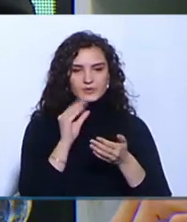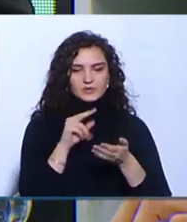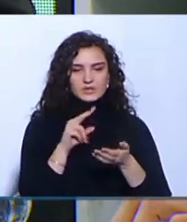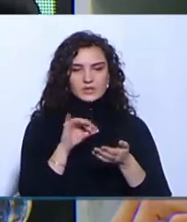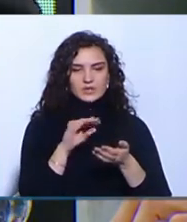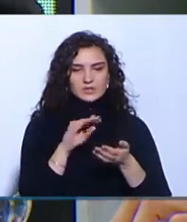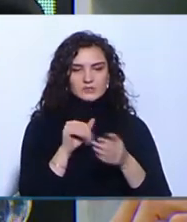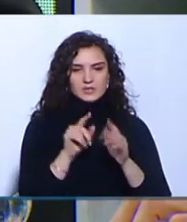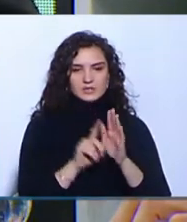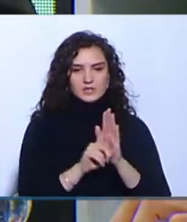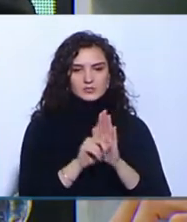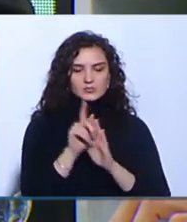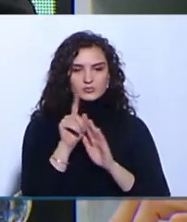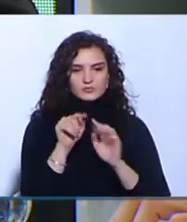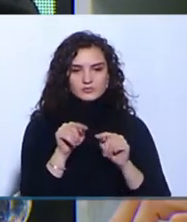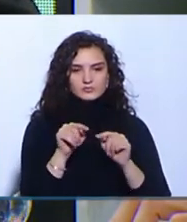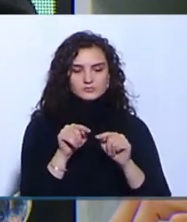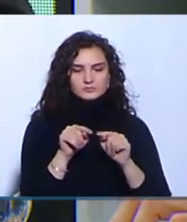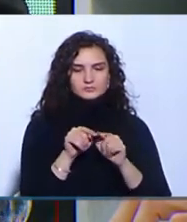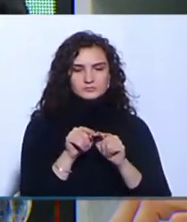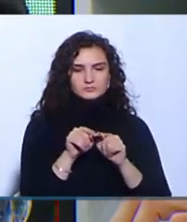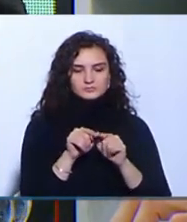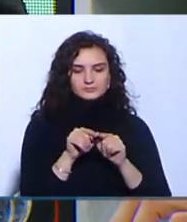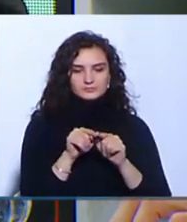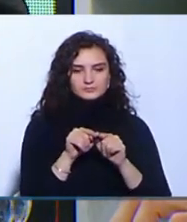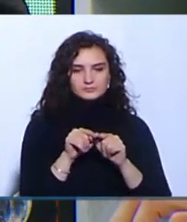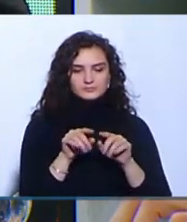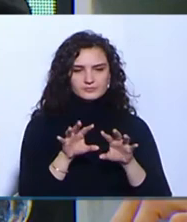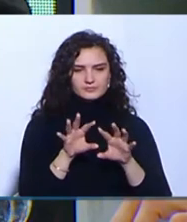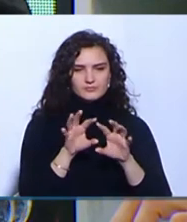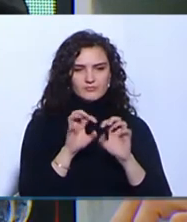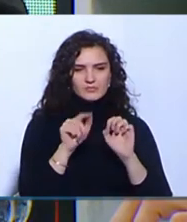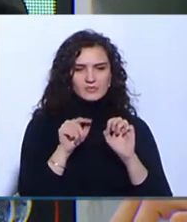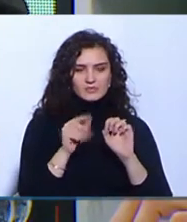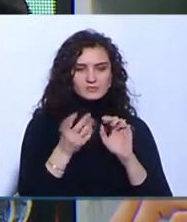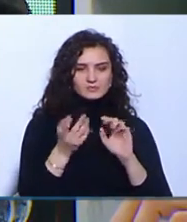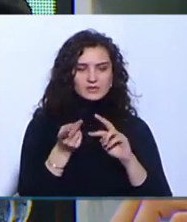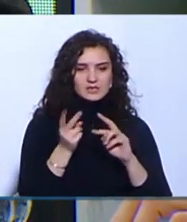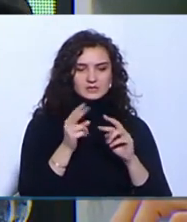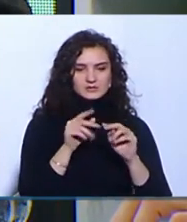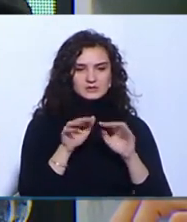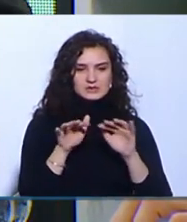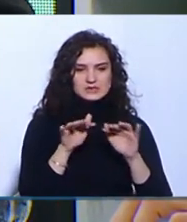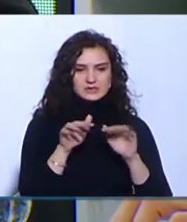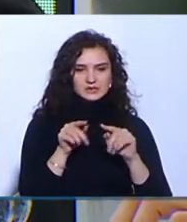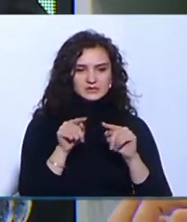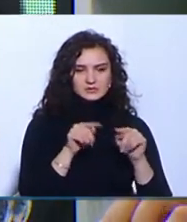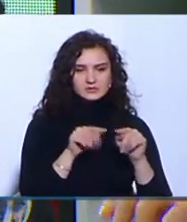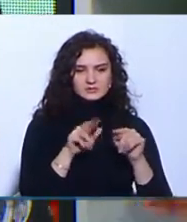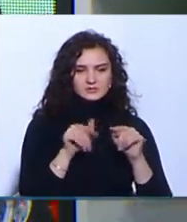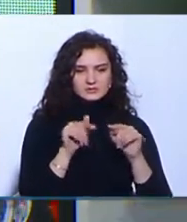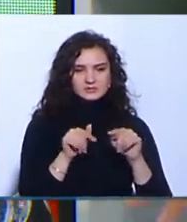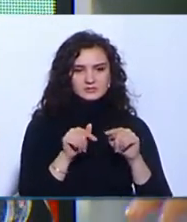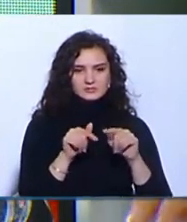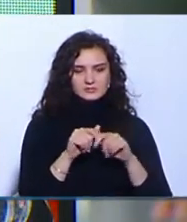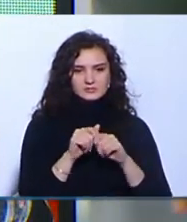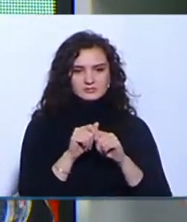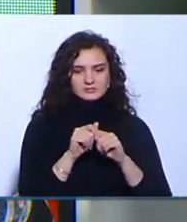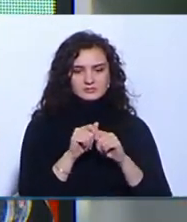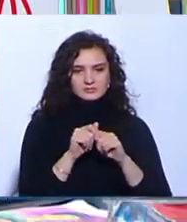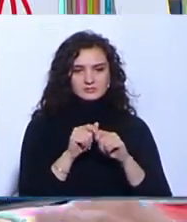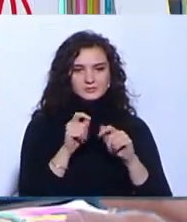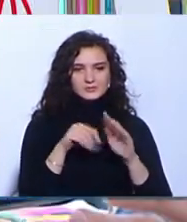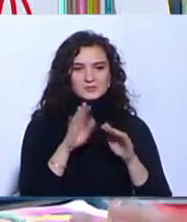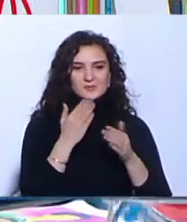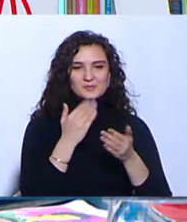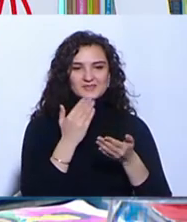ლიმფა წარმოიშვება ინტერსტიციული ქსოვილებიდან აწოვის შედეგად ლიმფურ სისტემაში გადასული სითხით, ის მიგრირებს ცოტა